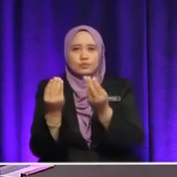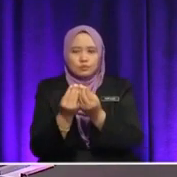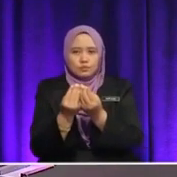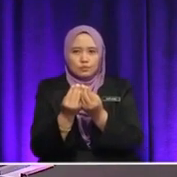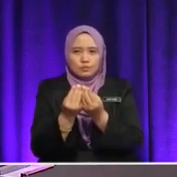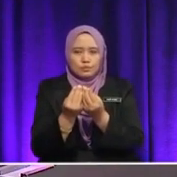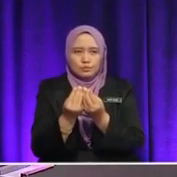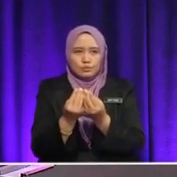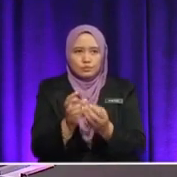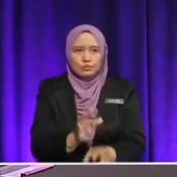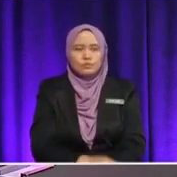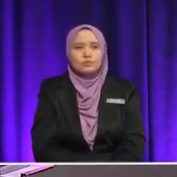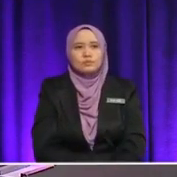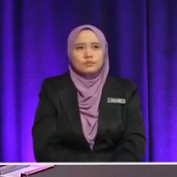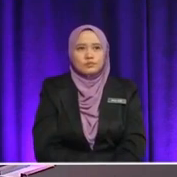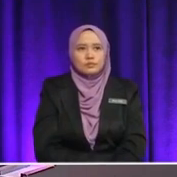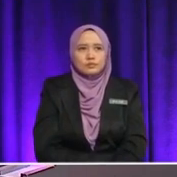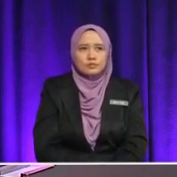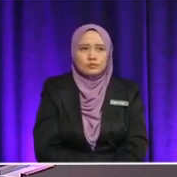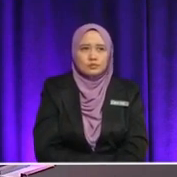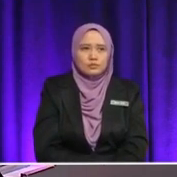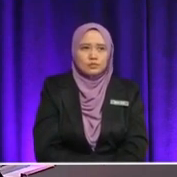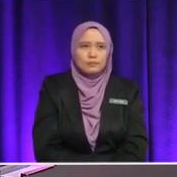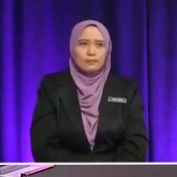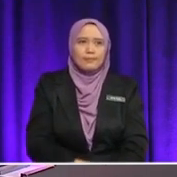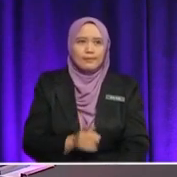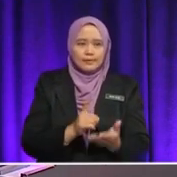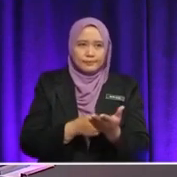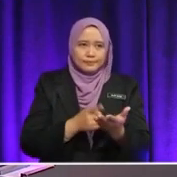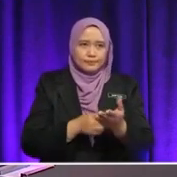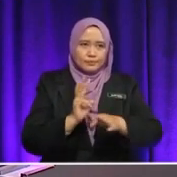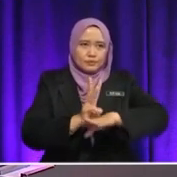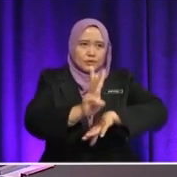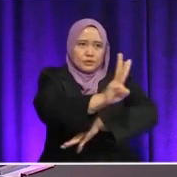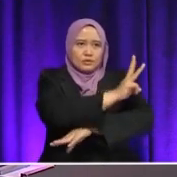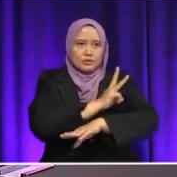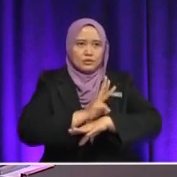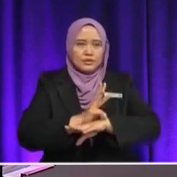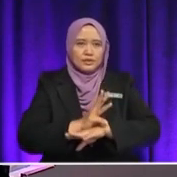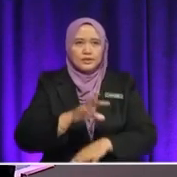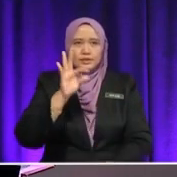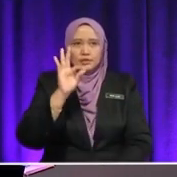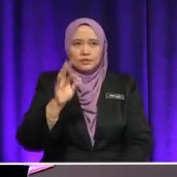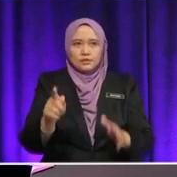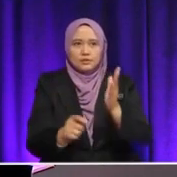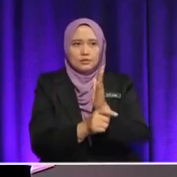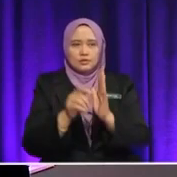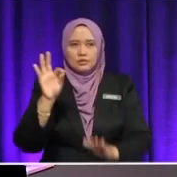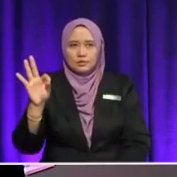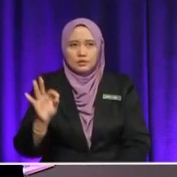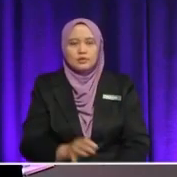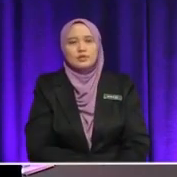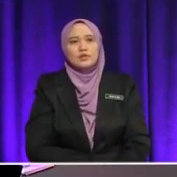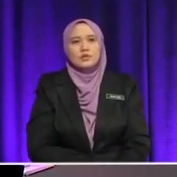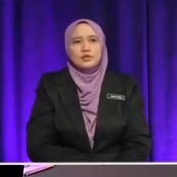campus 9 bagi Serawak masih adalah 14 kerusi Yap mereka jadi Sabah ada